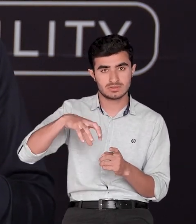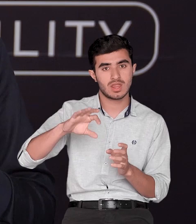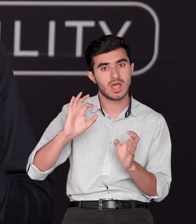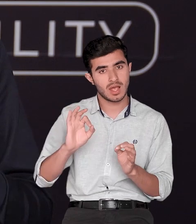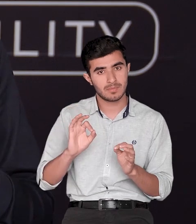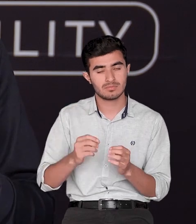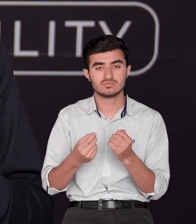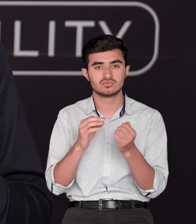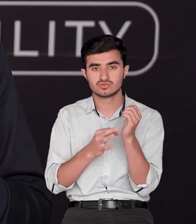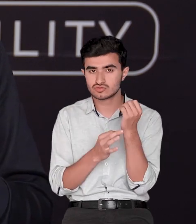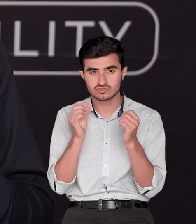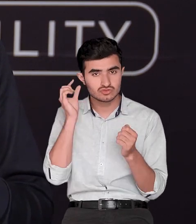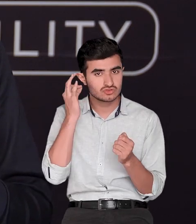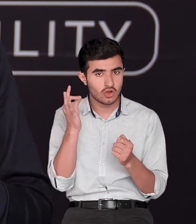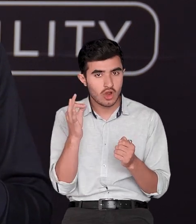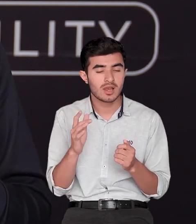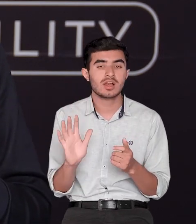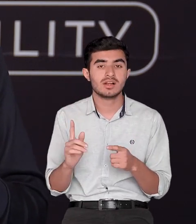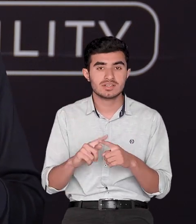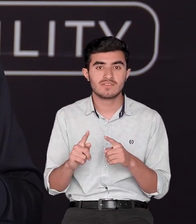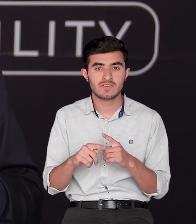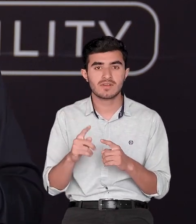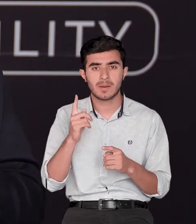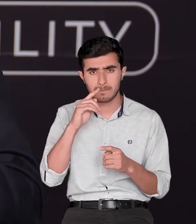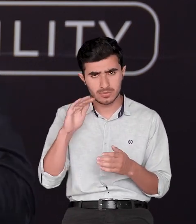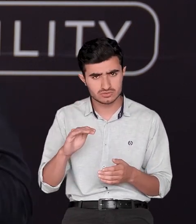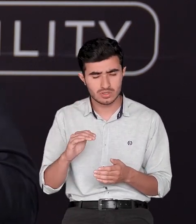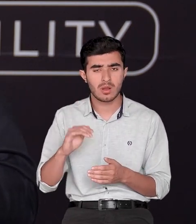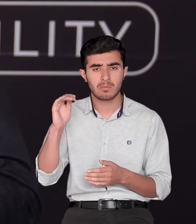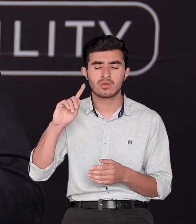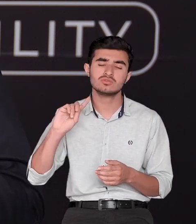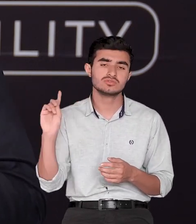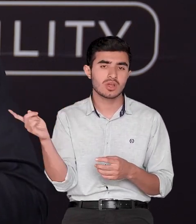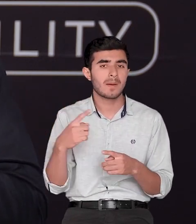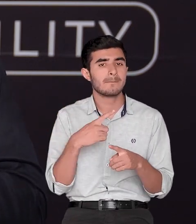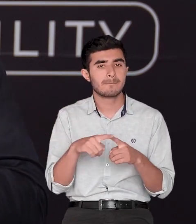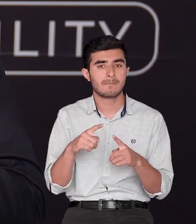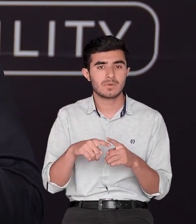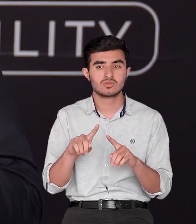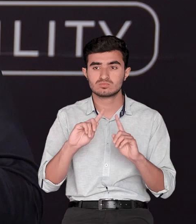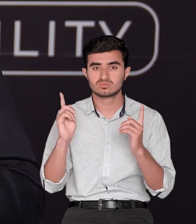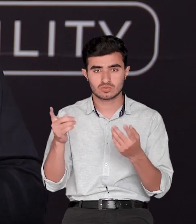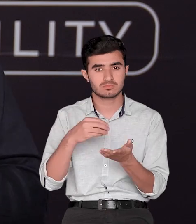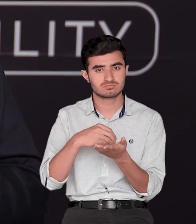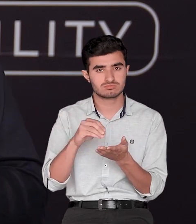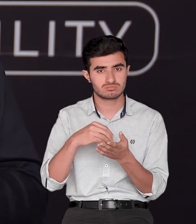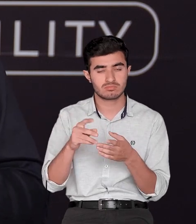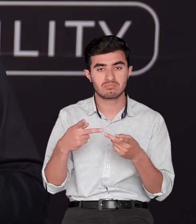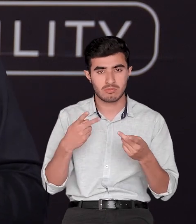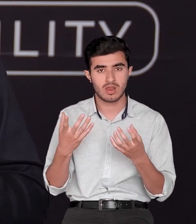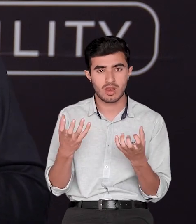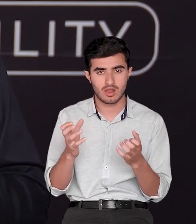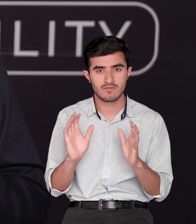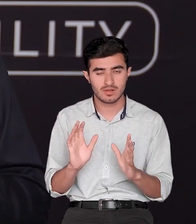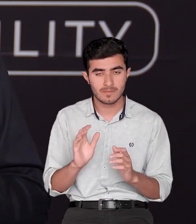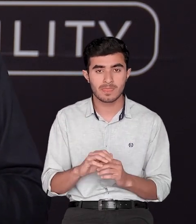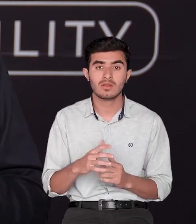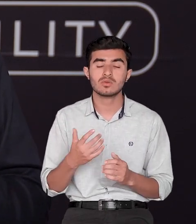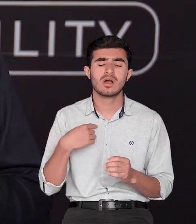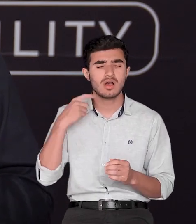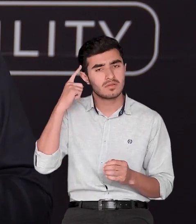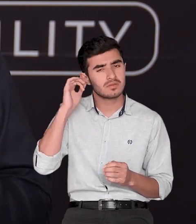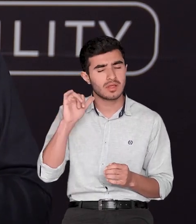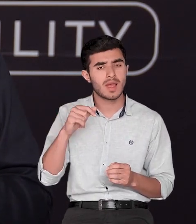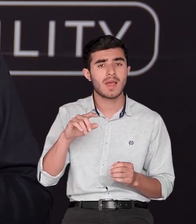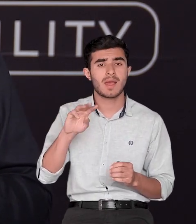है, बच्चों के लिए, औरतों के लिए, बड़ों के लिए, हर तरह की वहाँ पे वो लगे होते हैं। तो मेरा ख़्याल है कि इन मेलों को जो